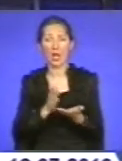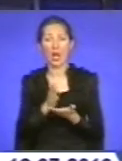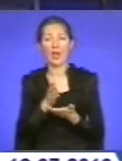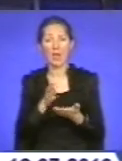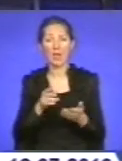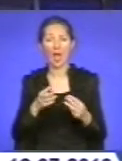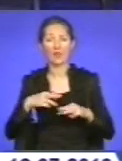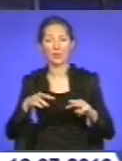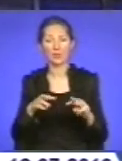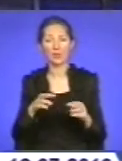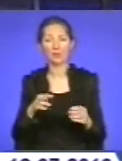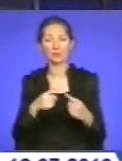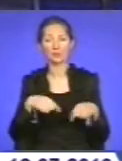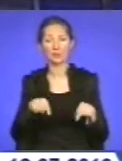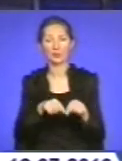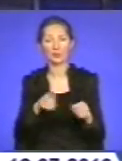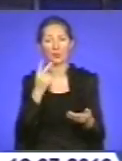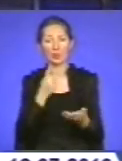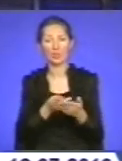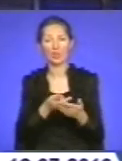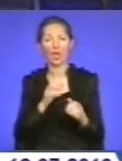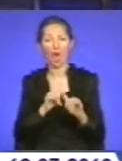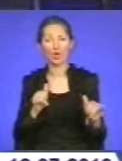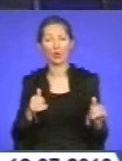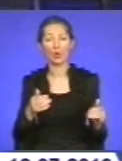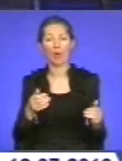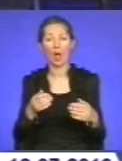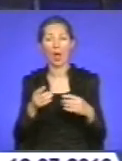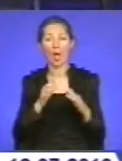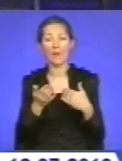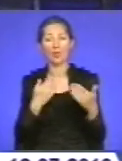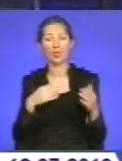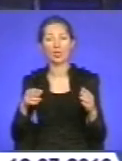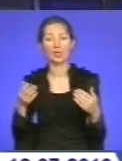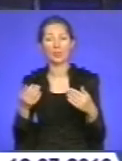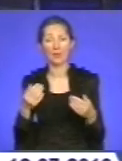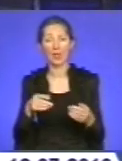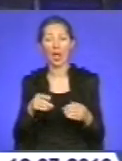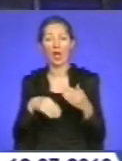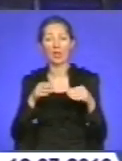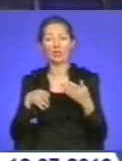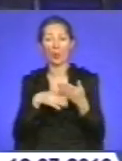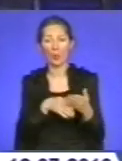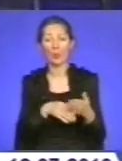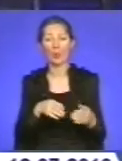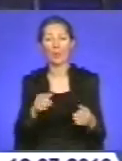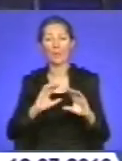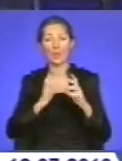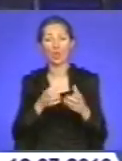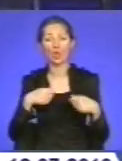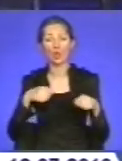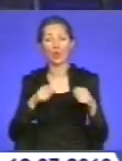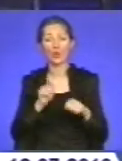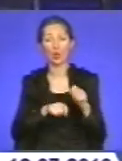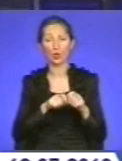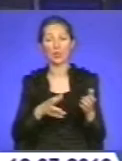розвиток партнерських відносин із підприємцями, запровадження електронного надання послуг бізнесу, сприяння міжнародній торгівлі, контроль за сплатою